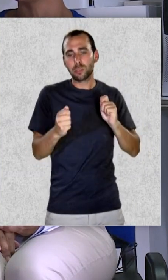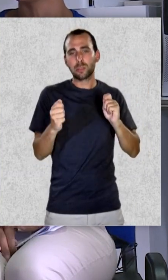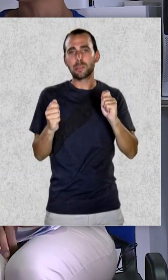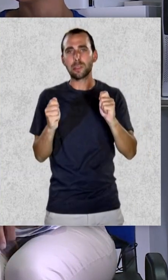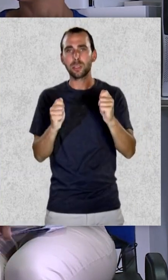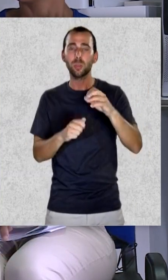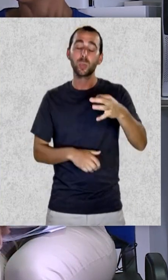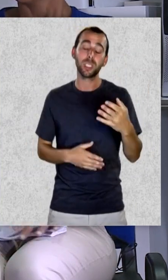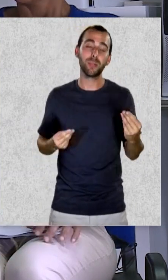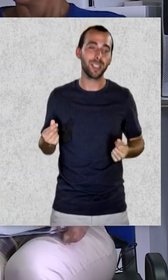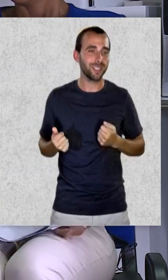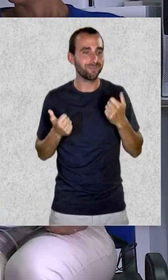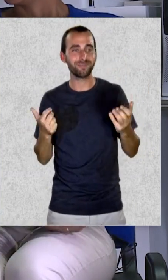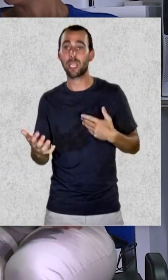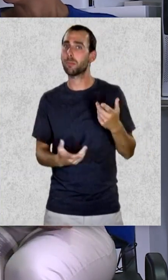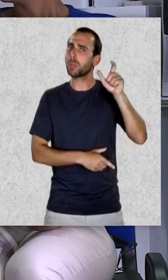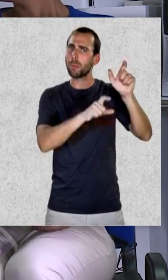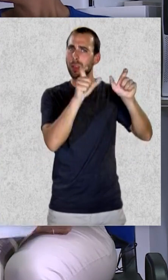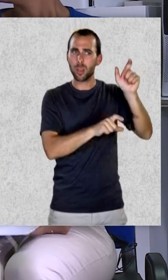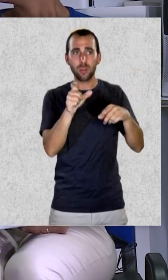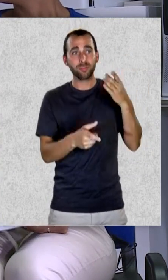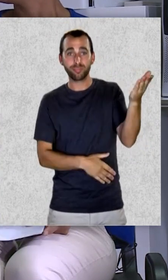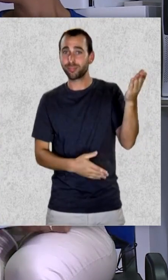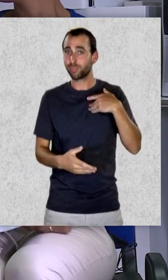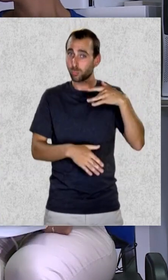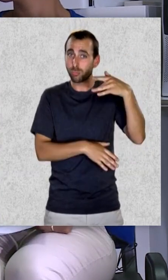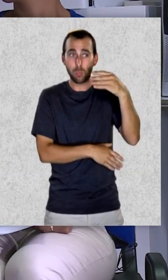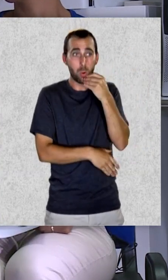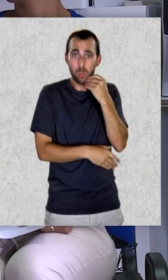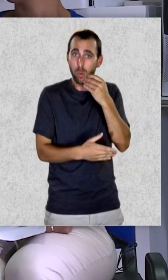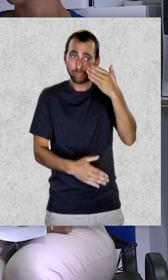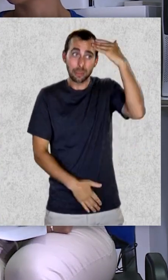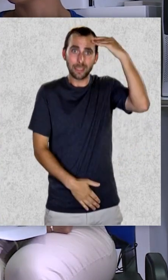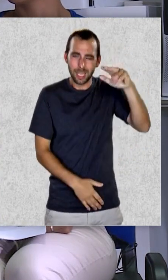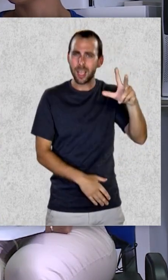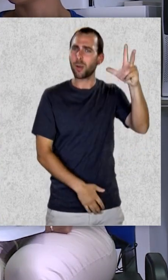Les gens sont sensibilisés, mais en fait,